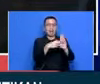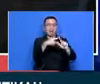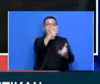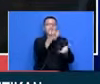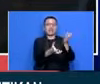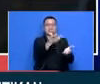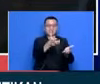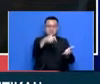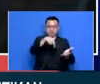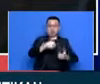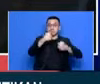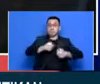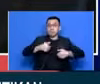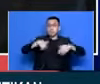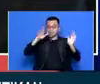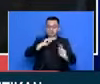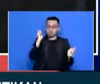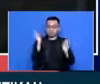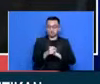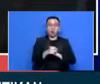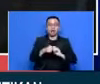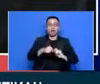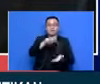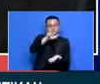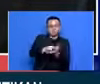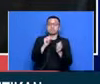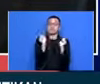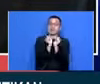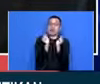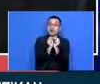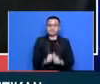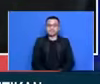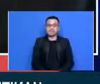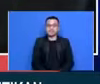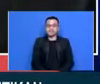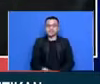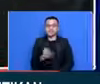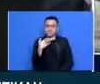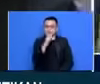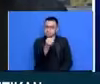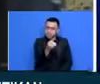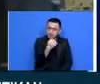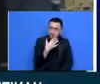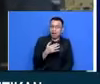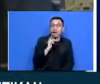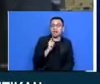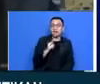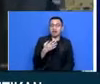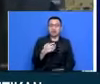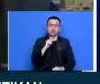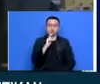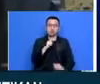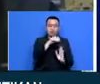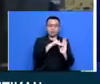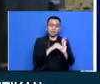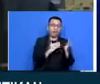putusan pembidanaan ini kan dibilang juga Prof ada ee pelanggaran etik seperti itu ya dengan tidak memperhatikan